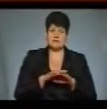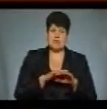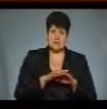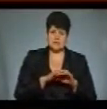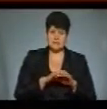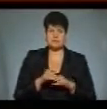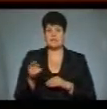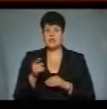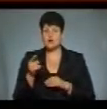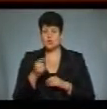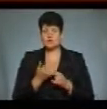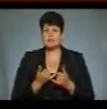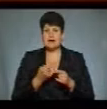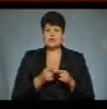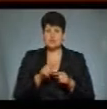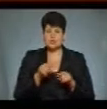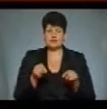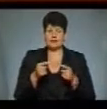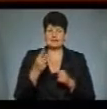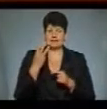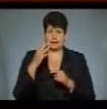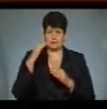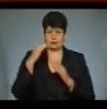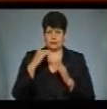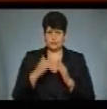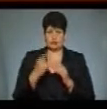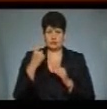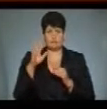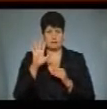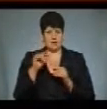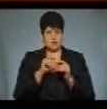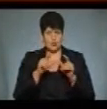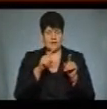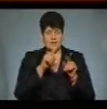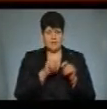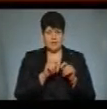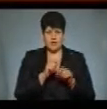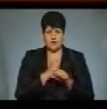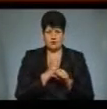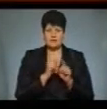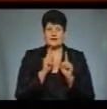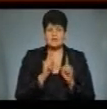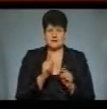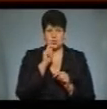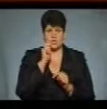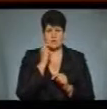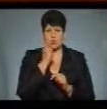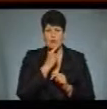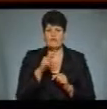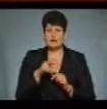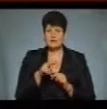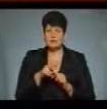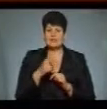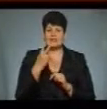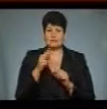В Тернополі для цього створили три пункти. Один у 5-й школі, там перевіряють роботи лише з української мови та літератури. І